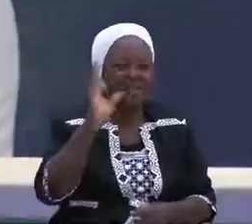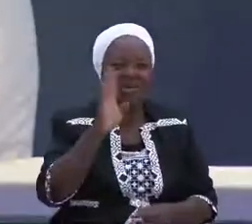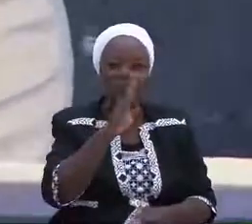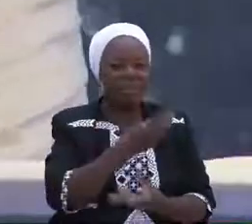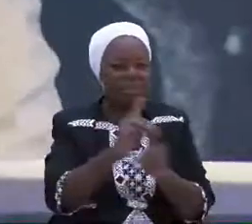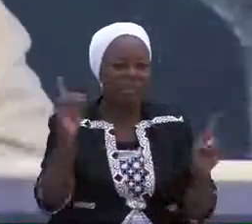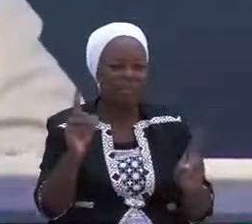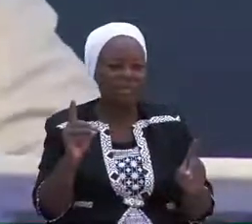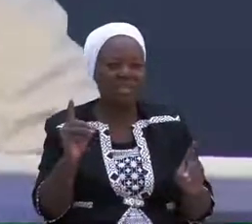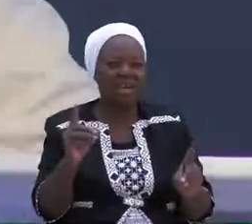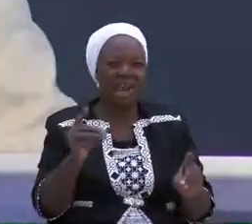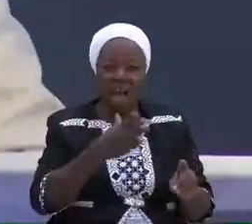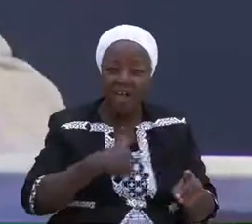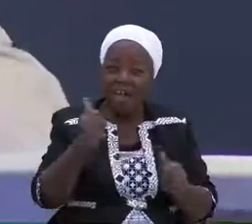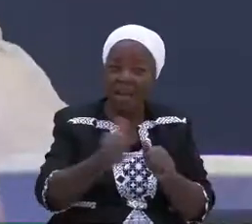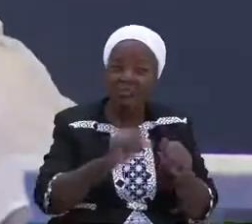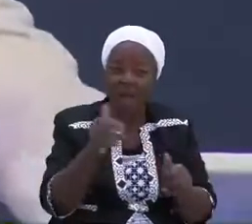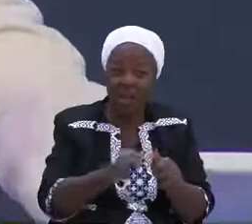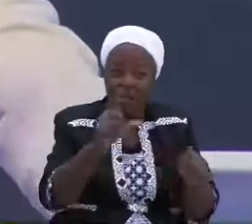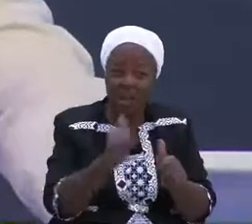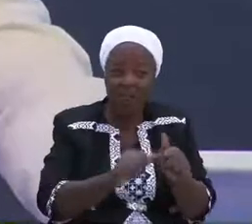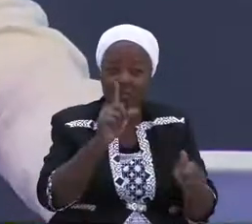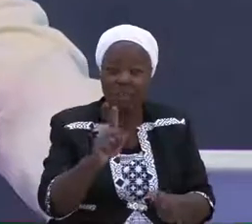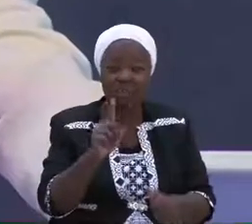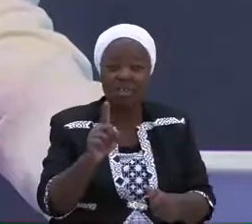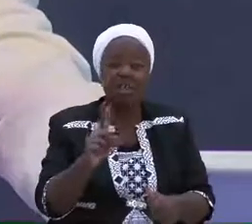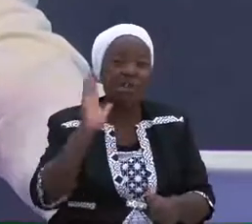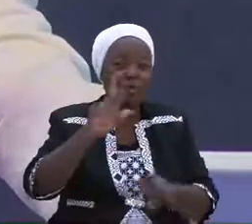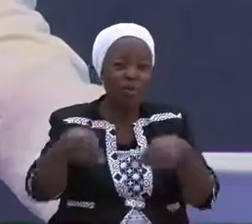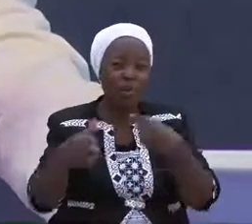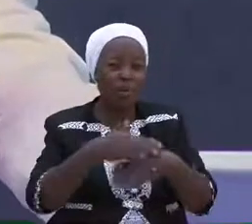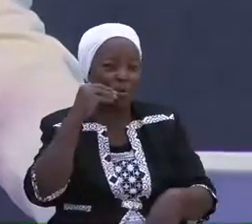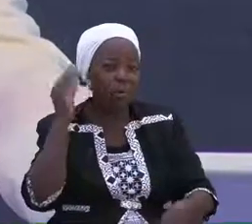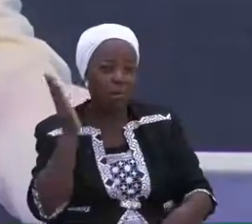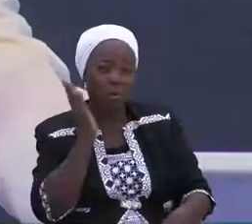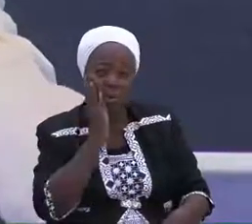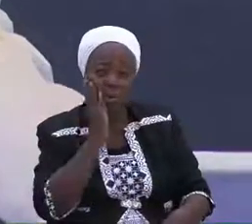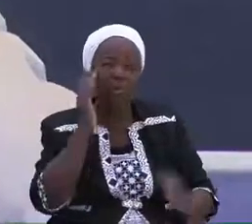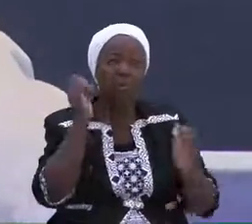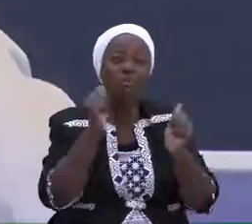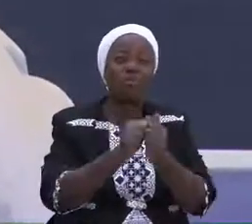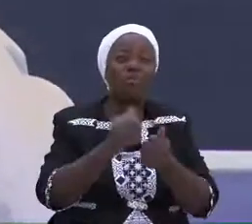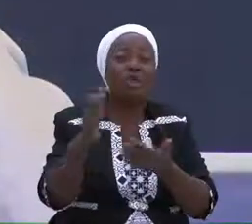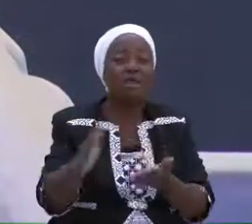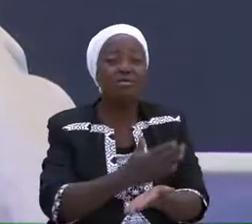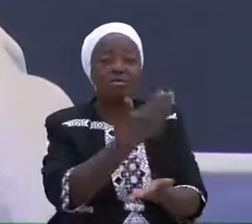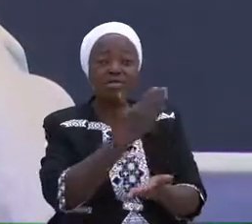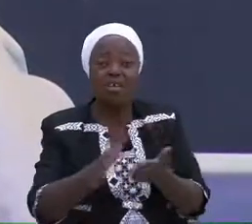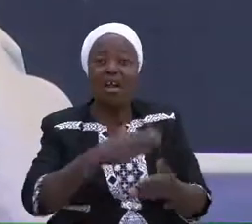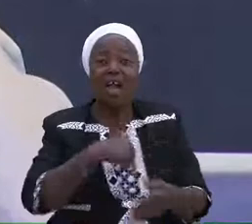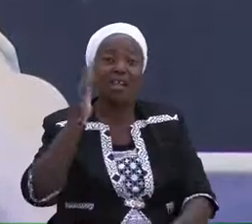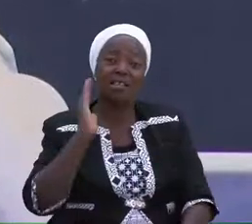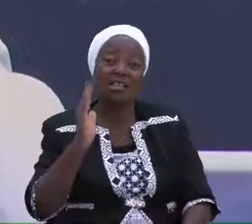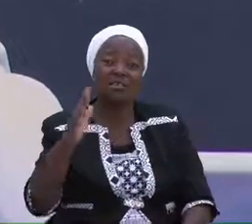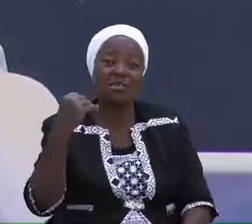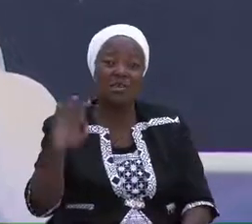délivré. Et quiconque retournera à la maison avec des chants et des